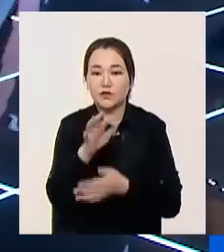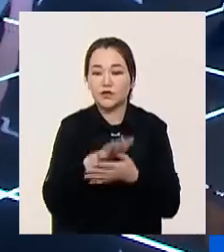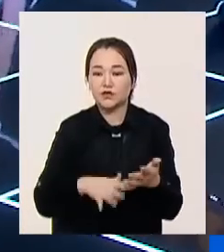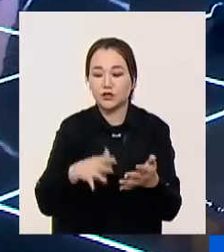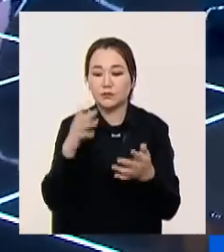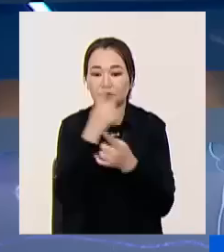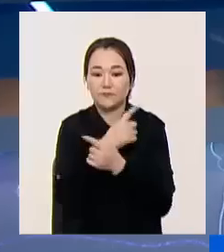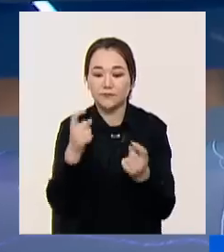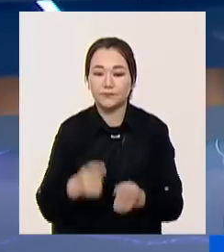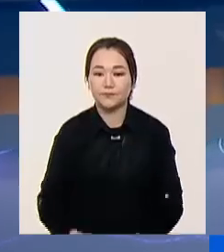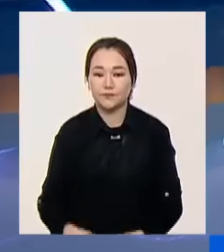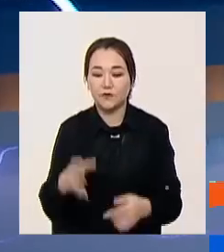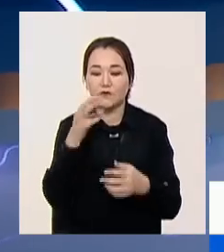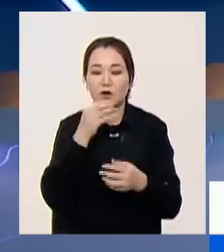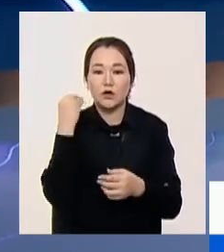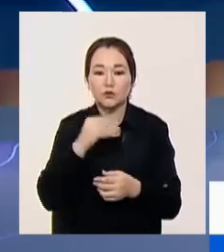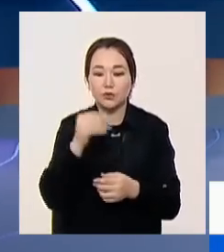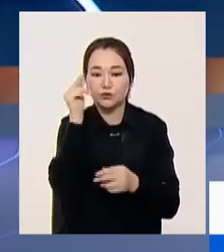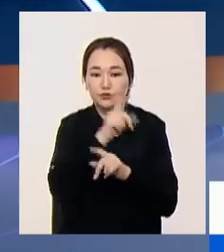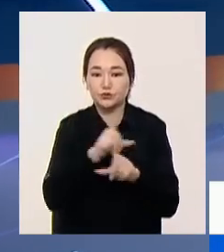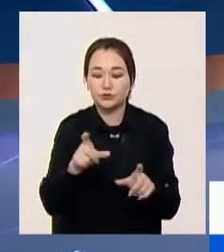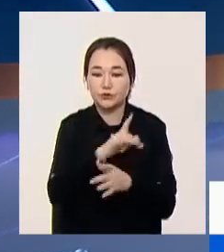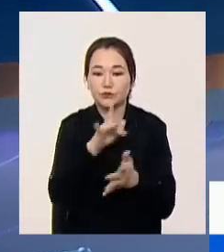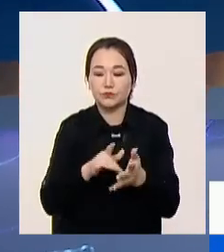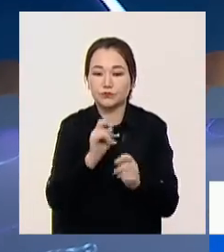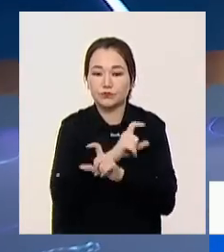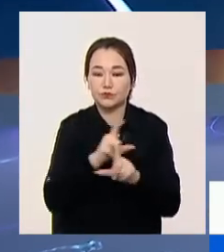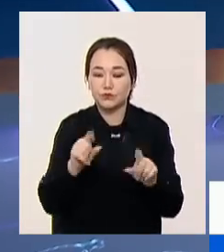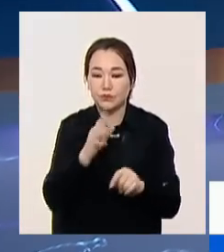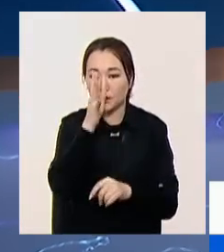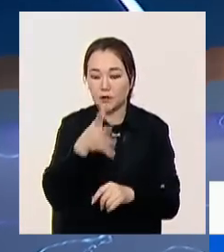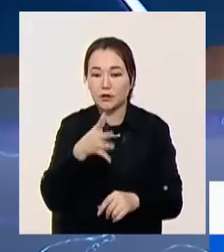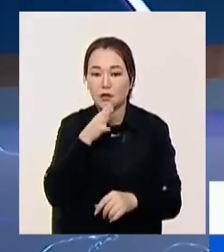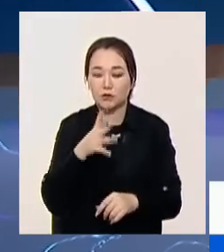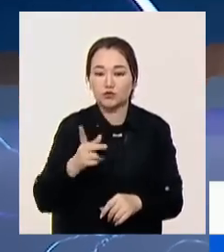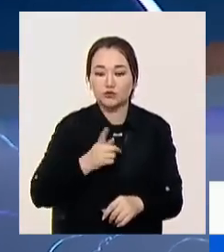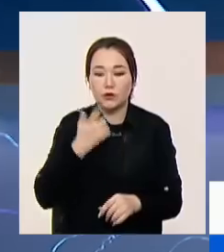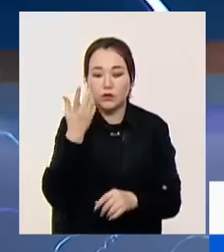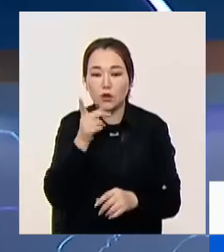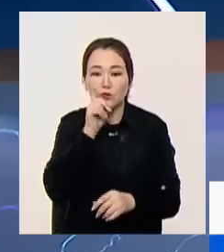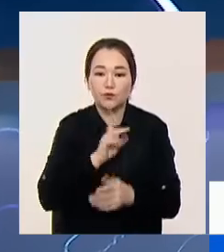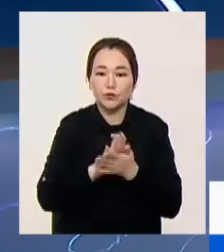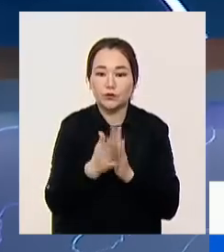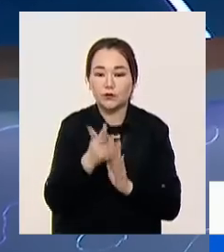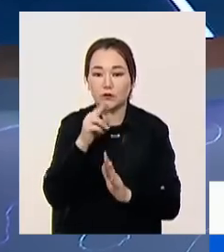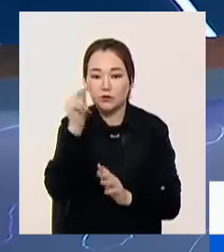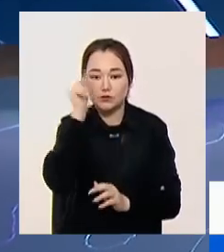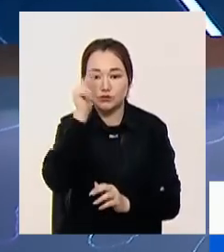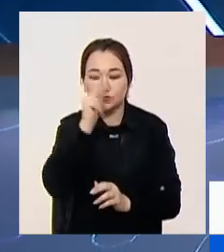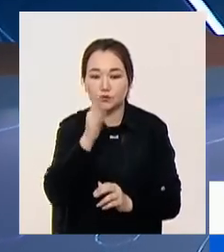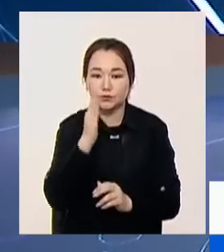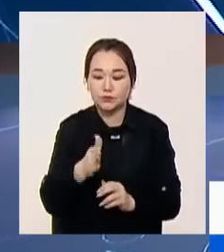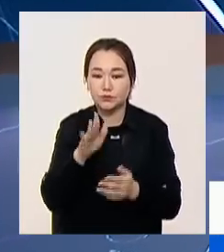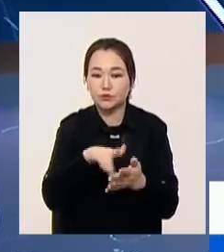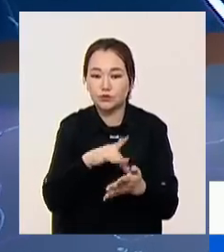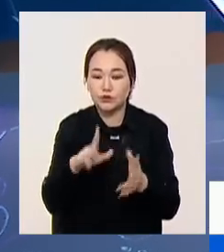Продолжаем эфир. В Актобе ученики одной из городских школ 5 лет ждут, когда им создадут комфортные условия для учебы. За счет бюджета